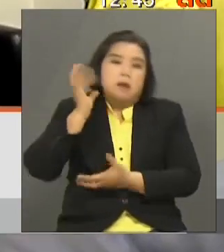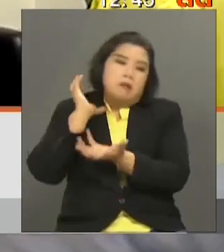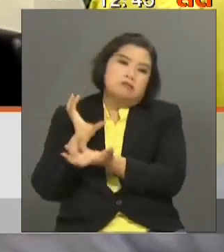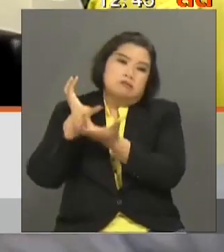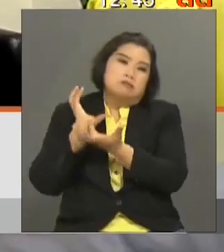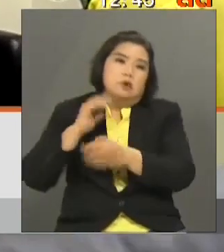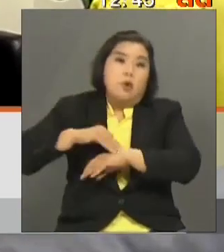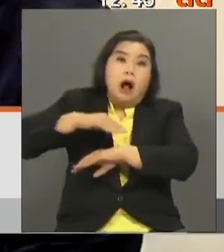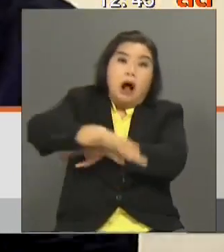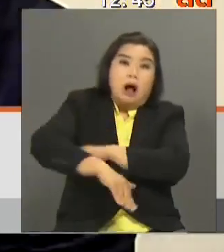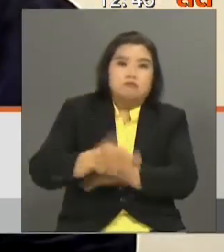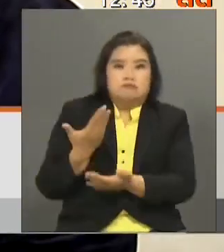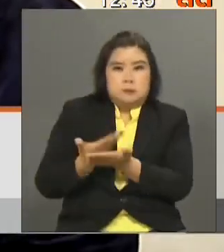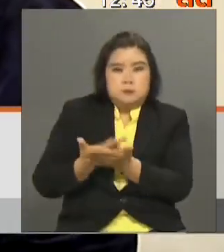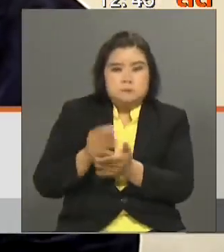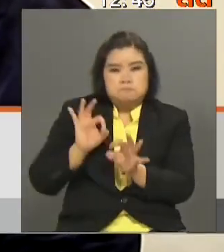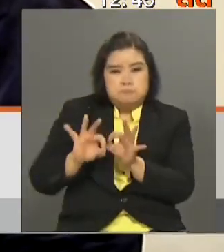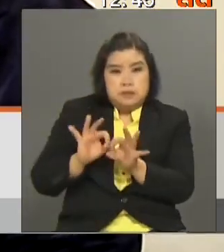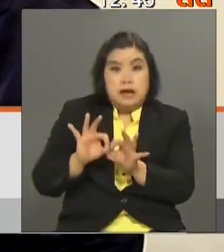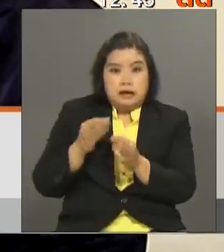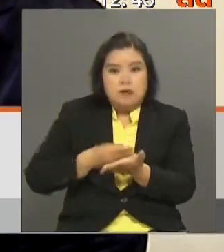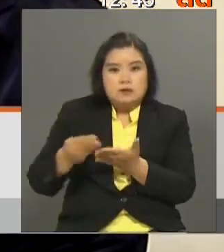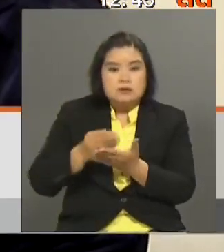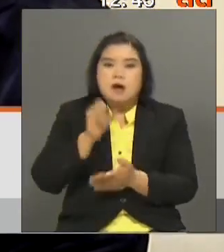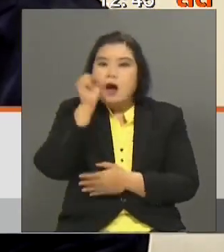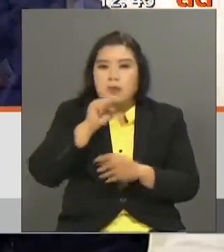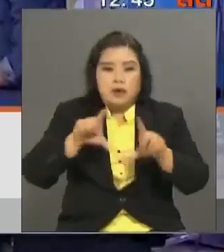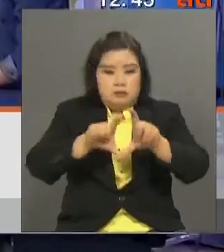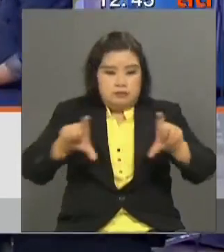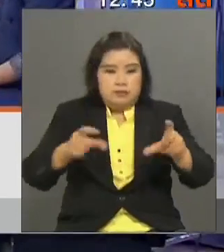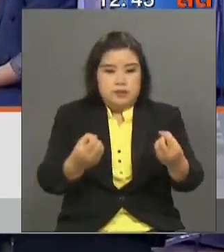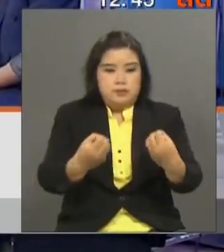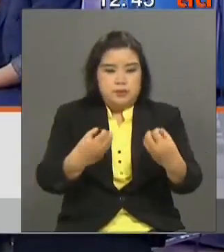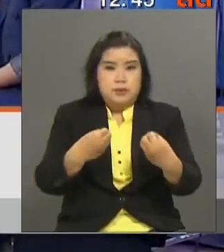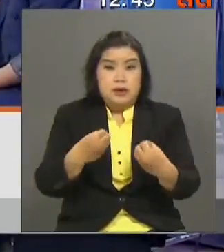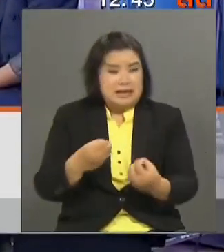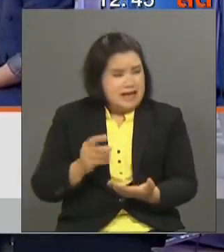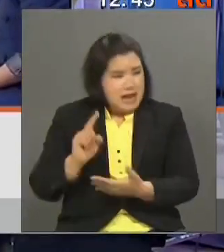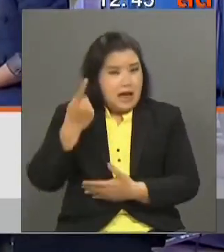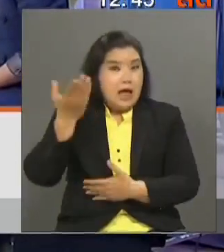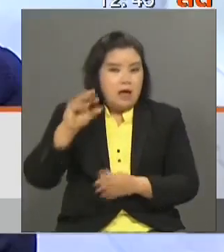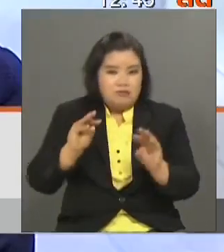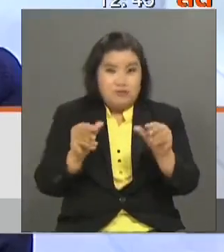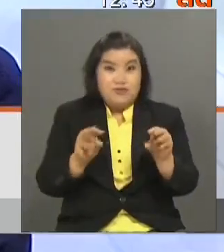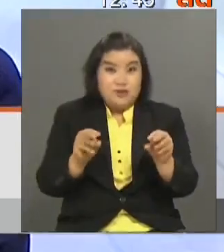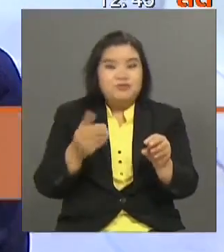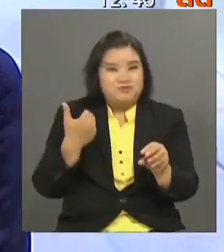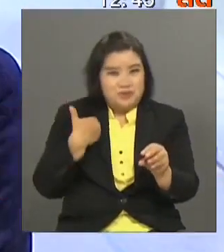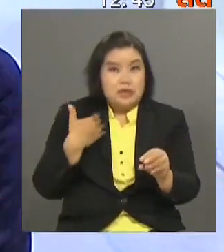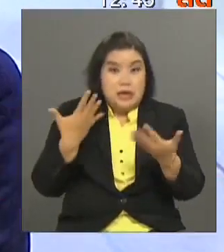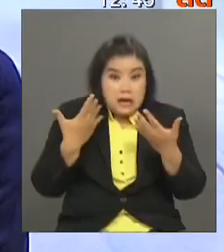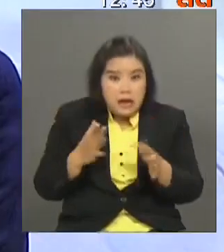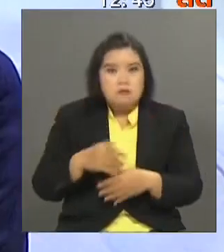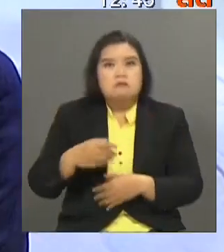เก็บออมจนได้เงินก้อนแรกซื้อทรานซิสเตอร์เป็นความสุขทางใจเป็นประสบการณ์ที่นำมาบอกเล่าพร้อมเพลงดังใน